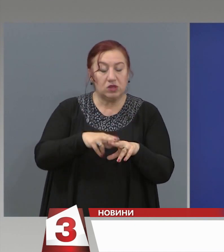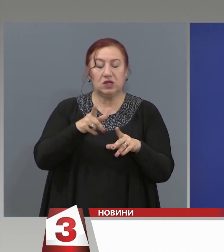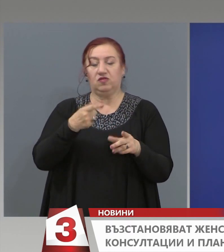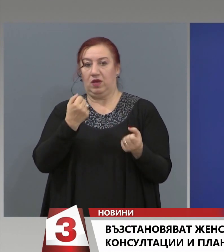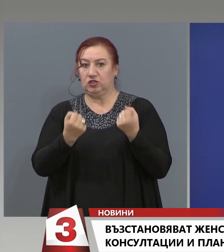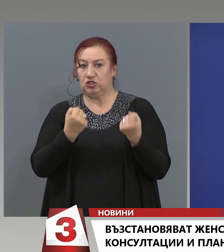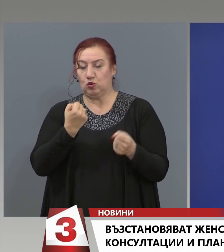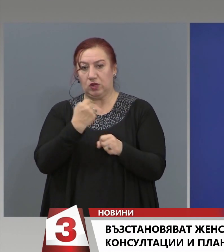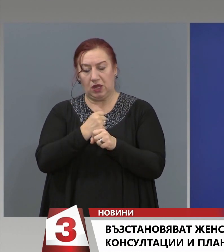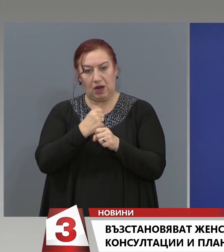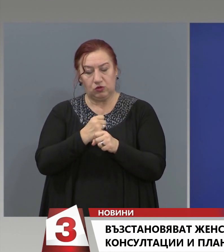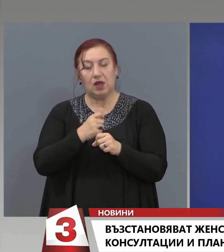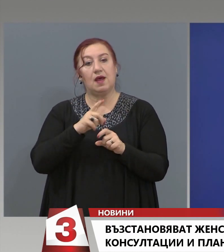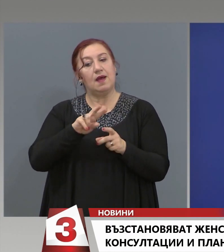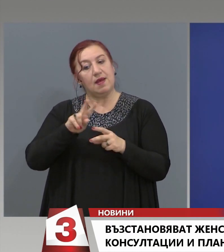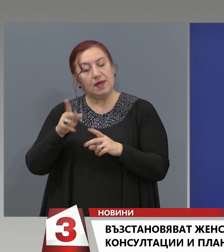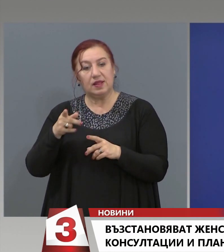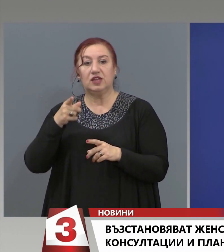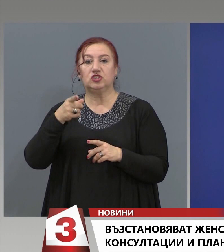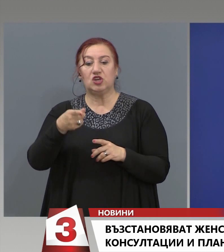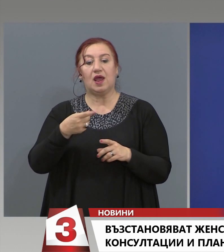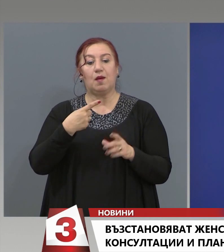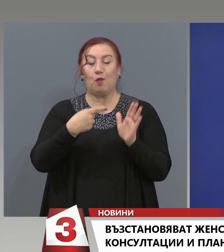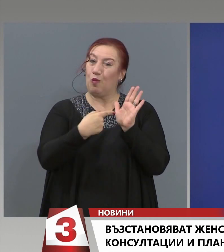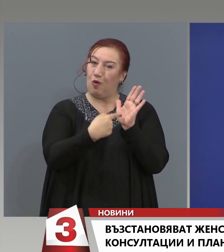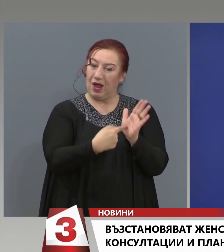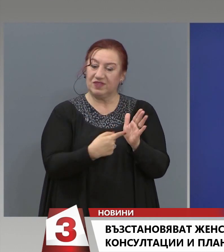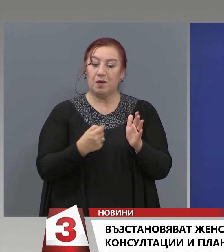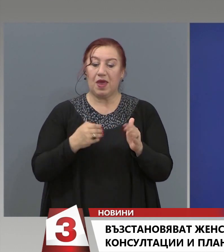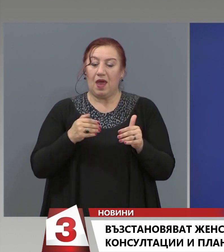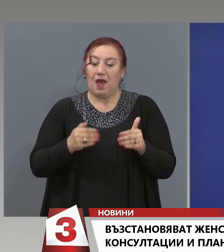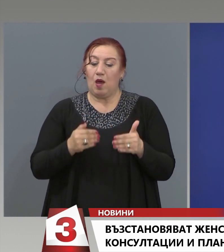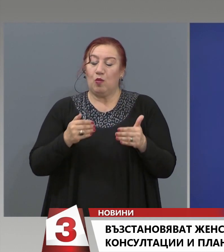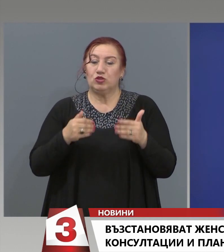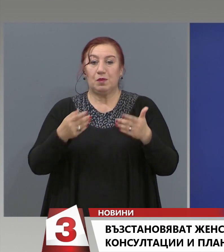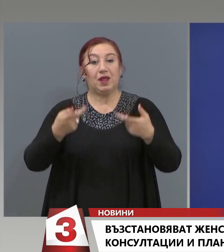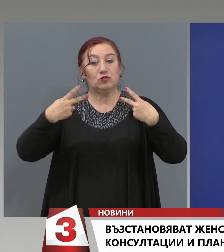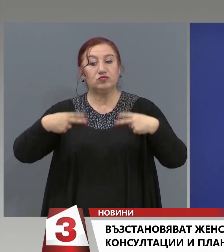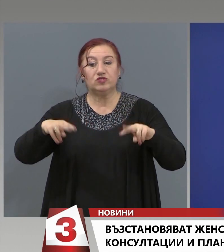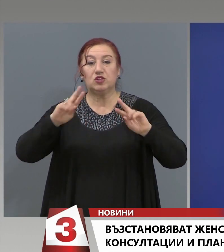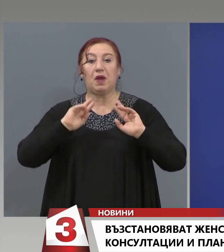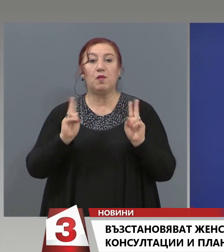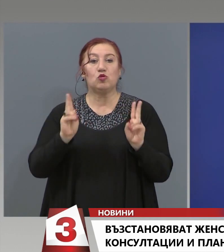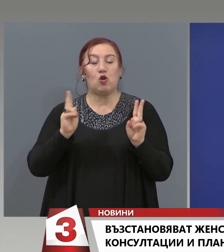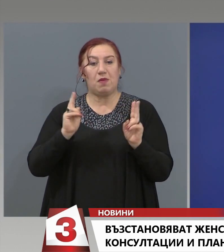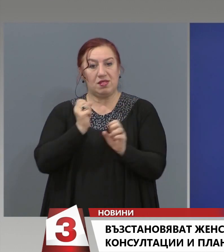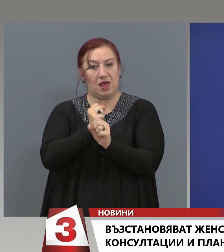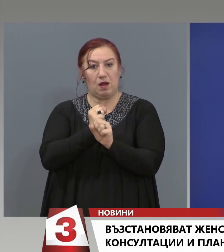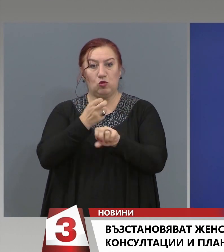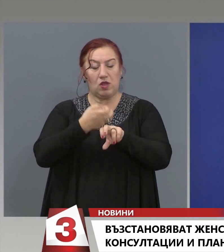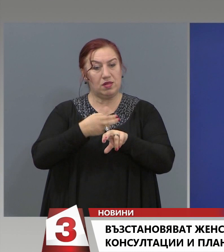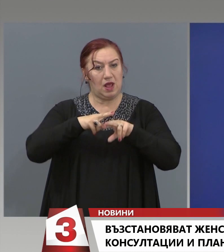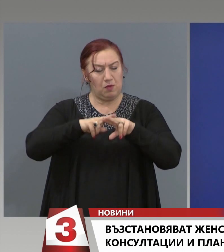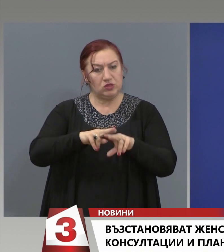затрудне работата им Иначе това е знак за постепенното възстановяване на дейността на болниците и не само по отношение на